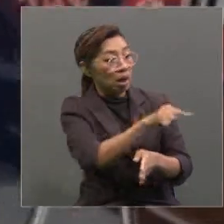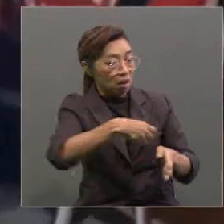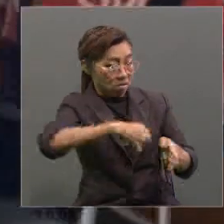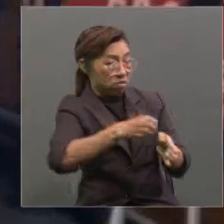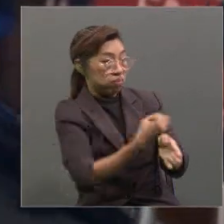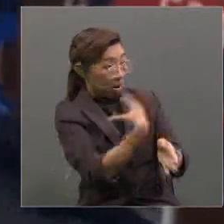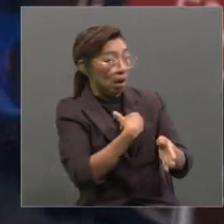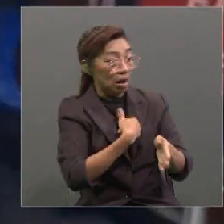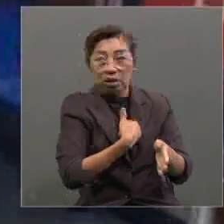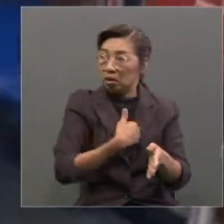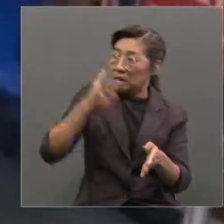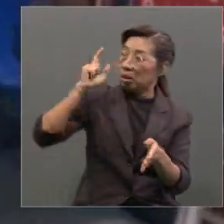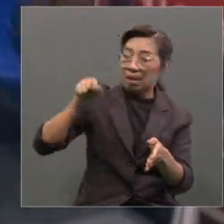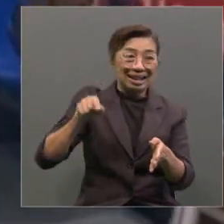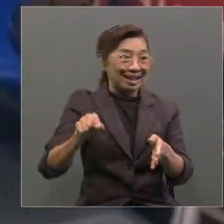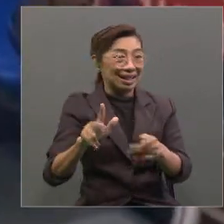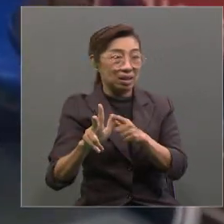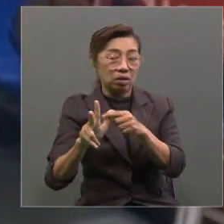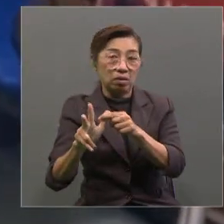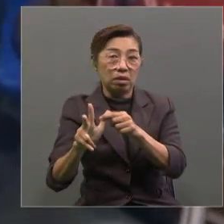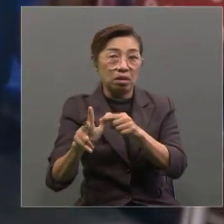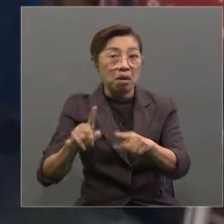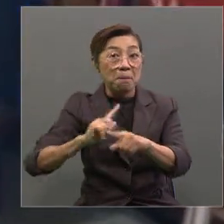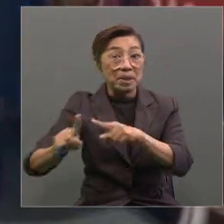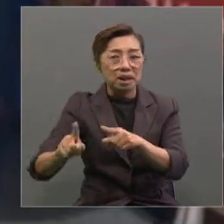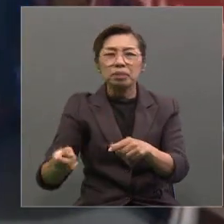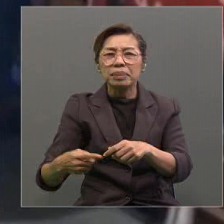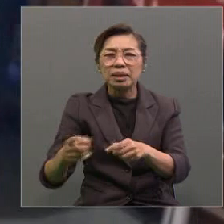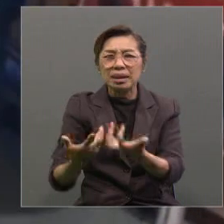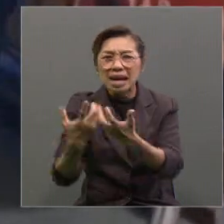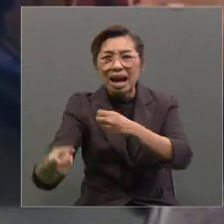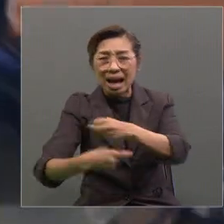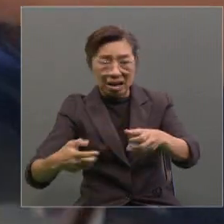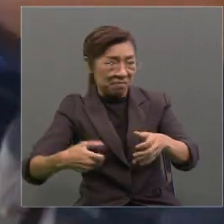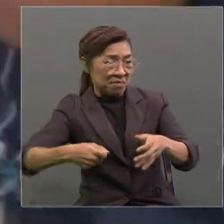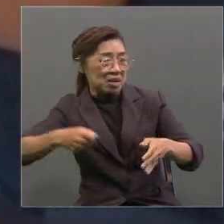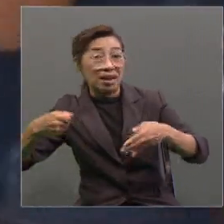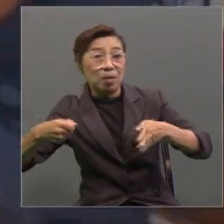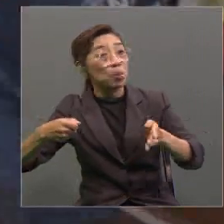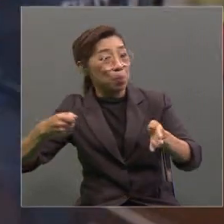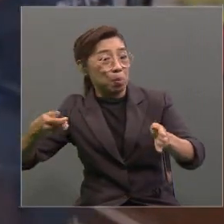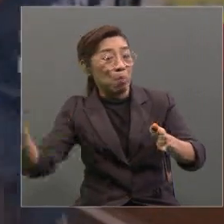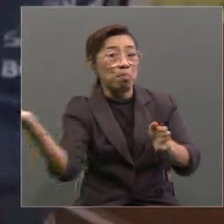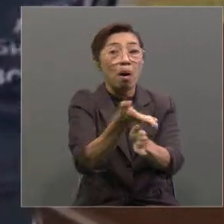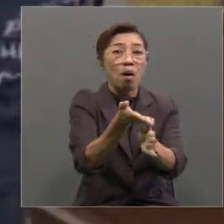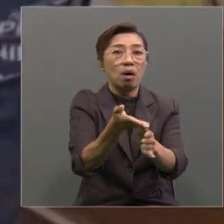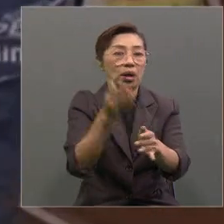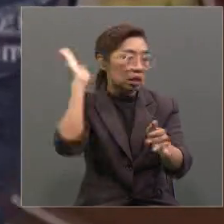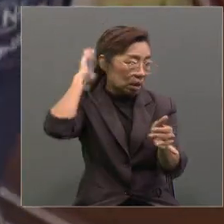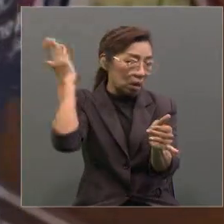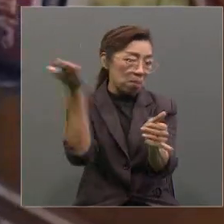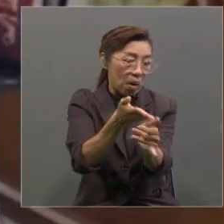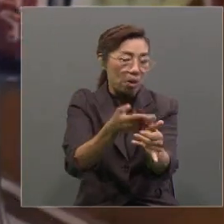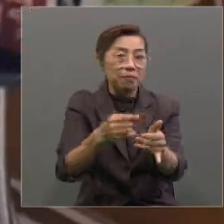ก็ควักมีดเลยค่ะเขาบอกว่ามีดเนี่ยมันคล้ายๆกับมีดไดย่าออกมาแล้วก็ฟันไปถูกน้องเจที่ศีรษะรวมถึงแขนซ้ายด้วย